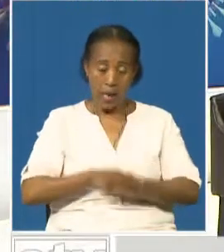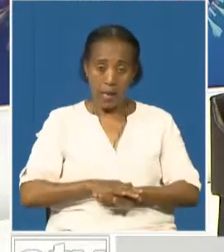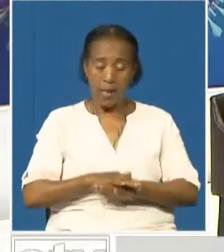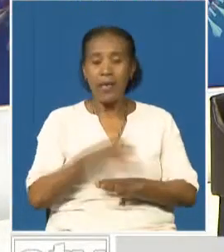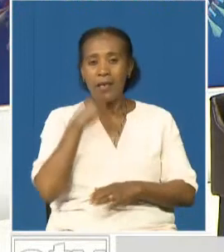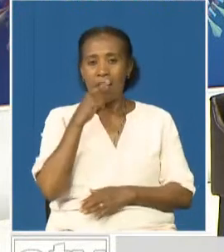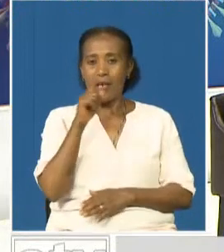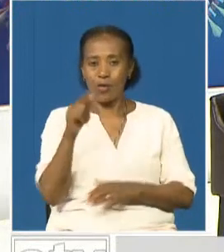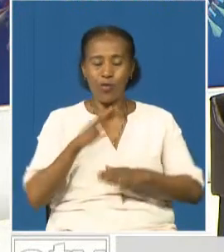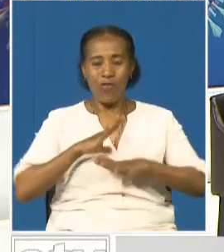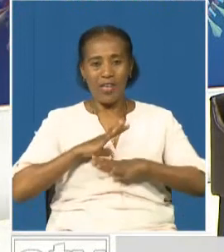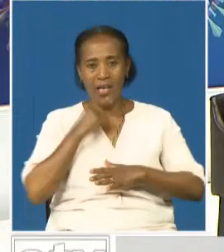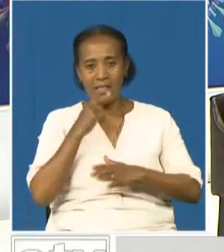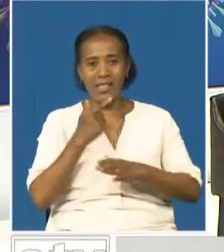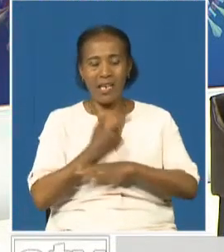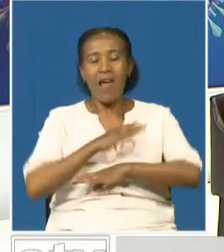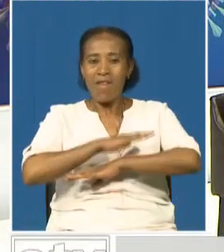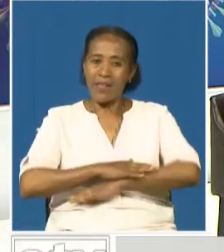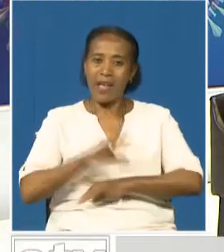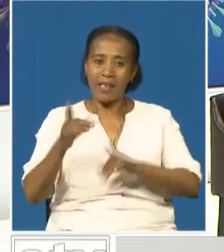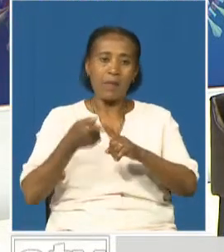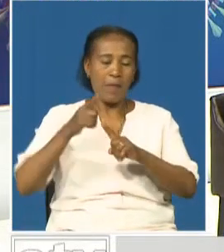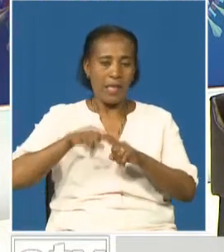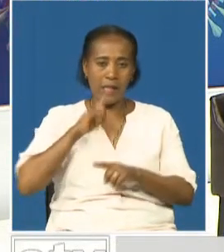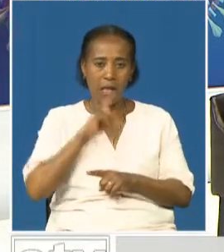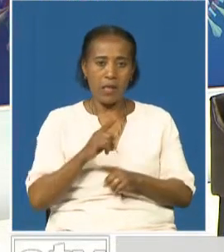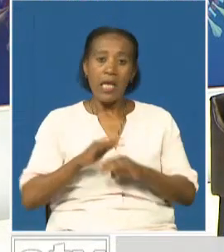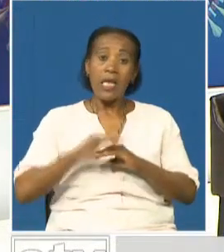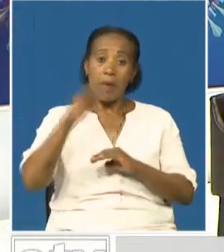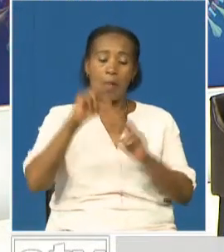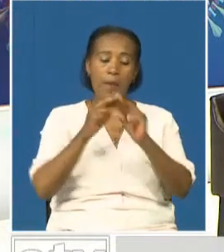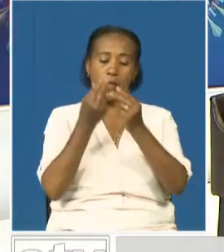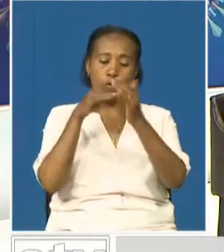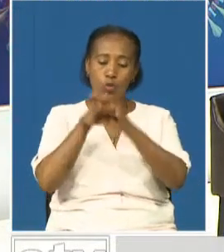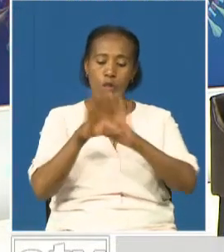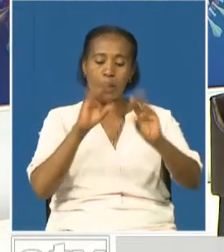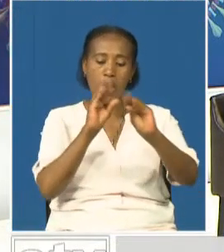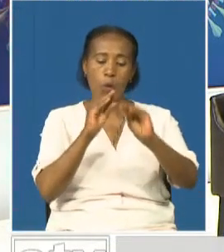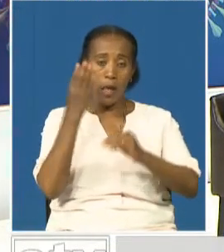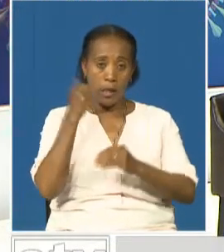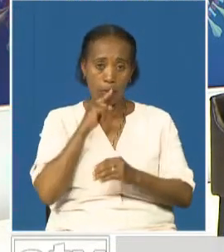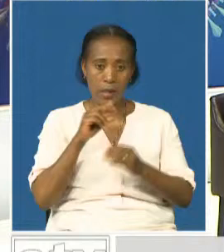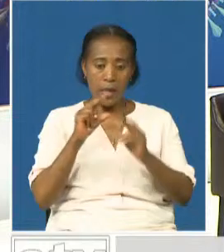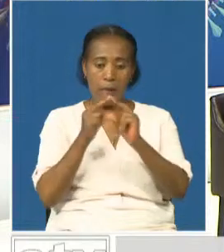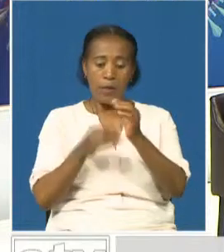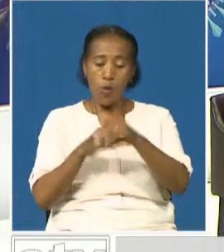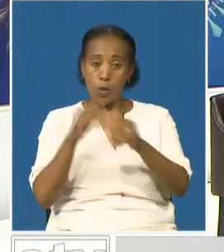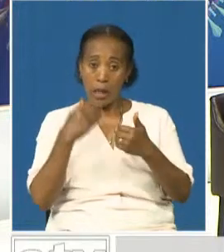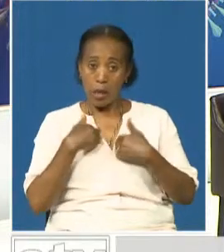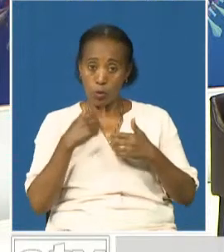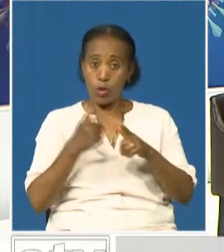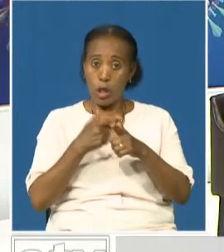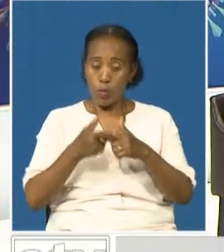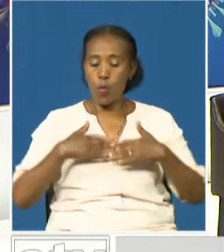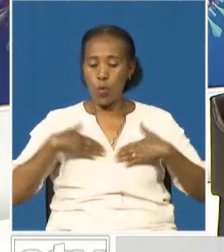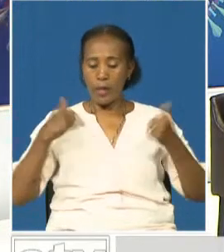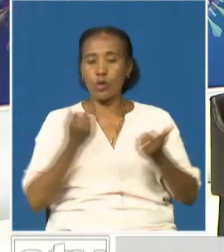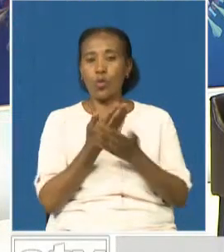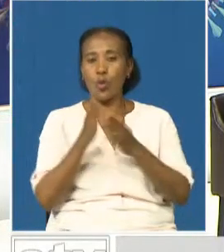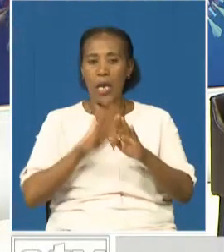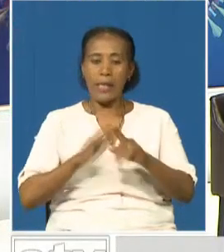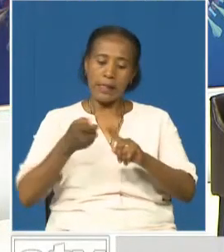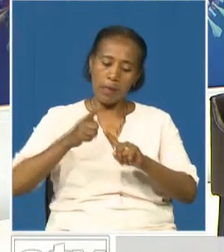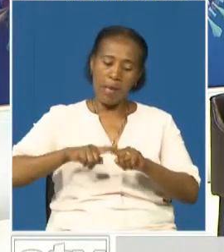እናድርግ ብለዋል እርሱም። እዚህ ጋር ፈታ እናረግና እንመለሳለን። በይበልጣውን ቤተሰብ ውስጥ ነው ስናወራ የነበረው። ከቤተሰብ ወጣ ባለው ደግሞ የወጣቶች ጉዳዮች